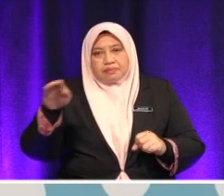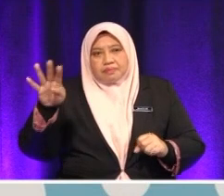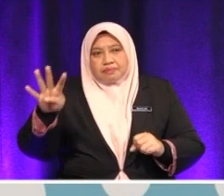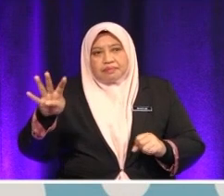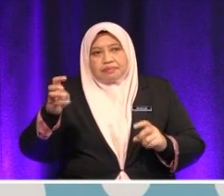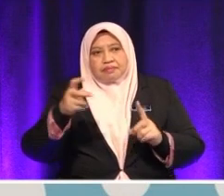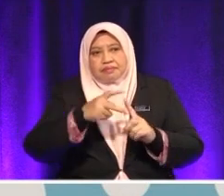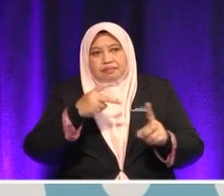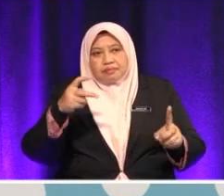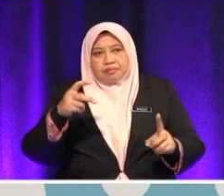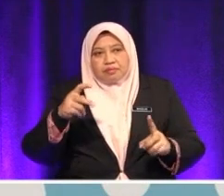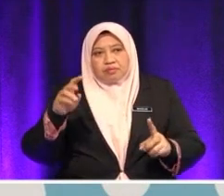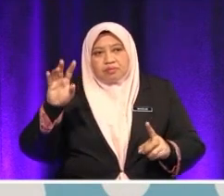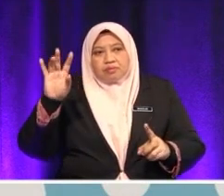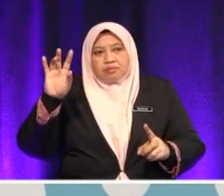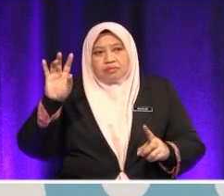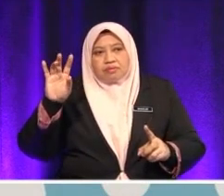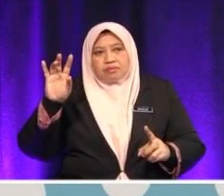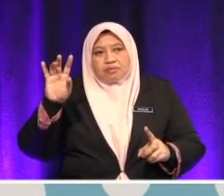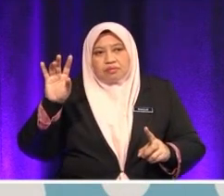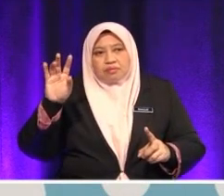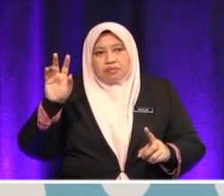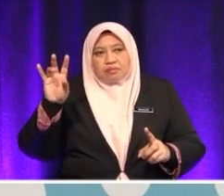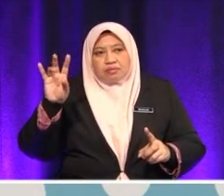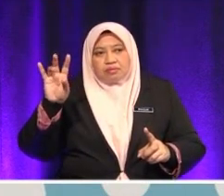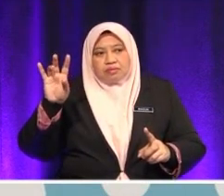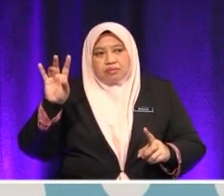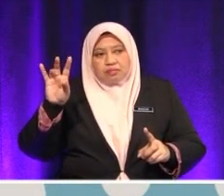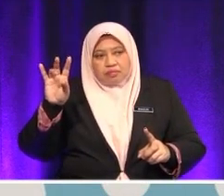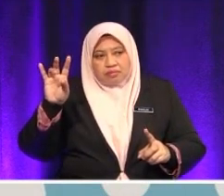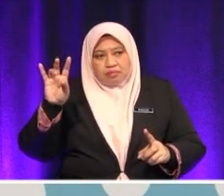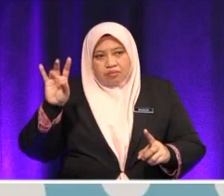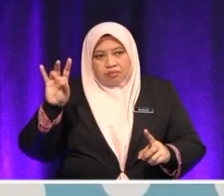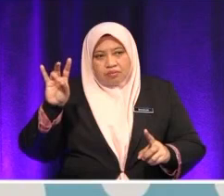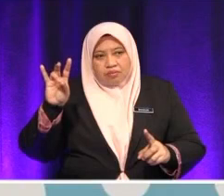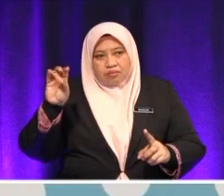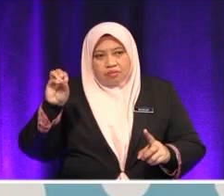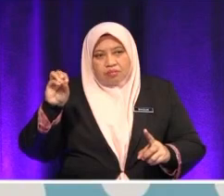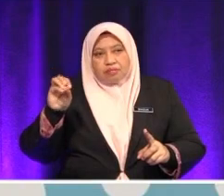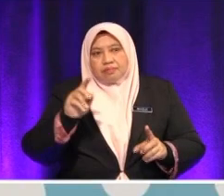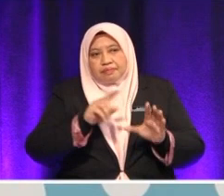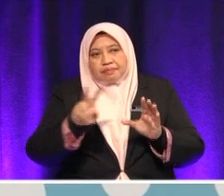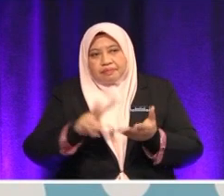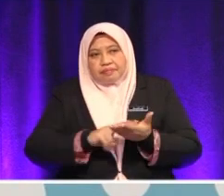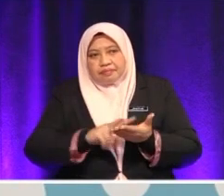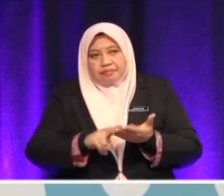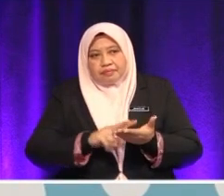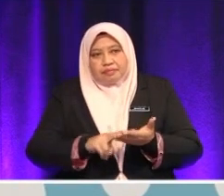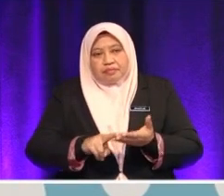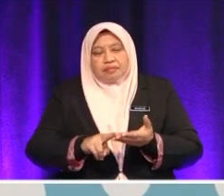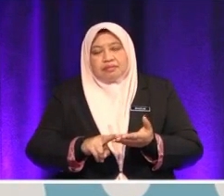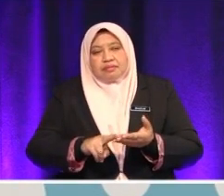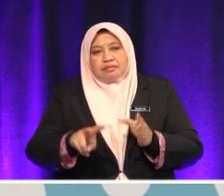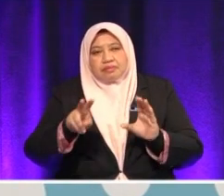80 jadi kita ada 20 pada grafik dampak di situ jadi bila kita bacakan gerak dan murid akan dapat